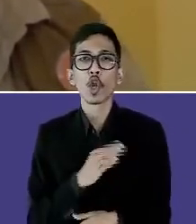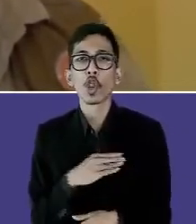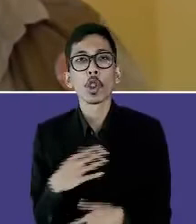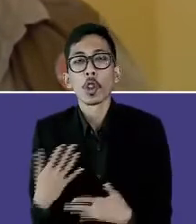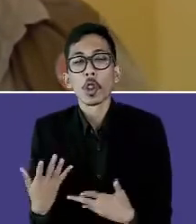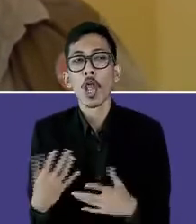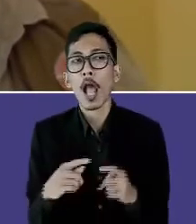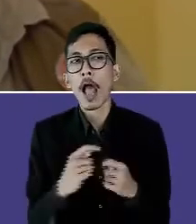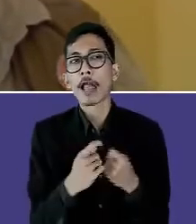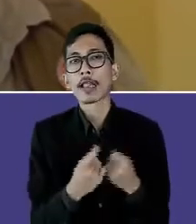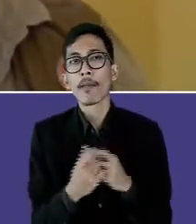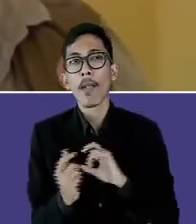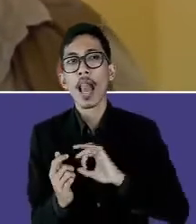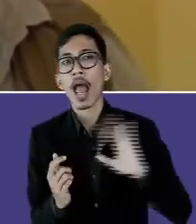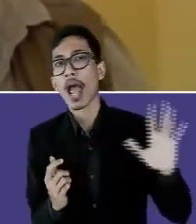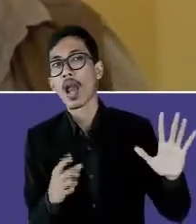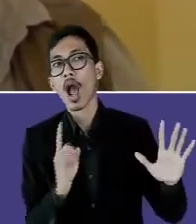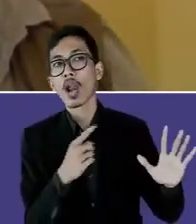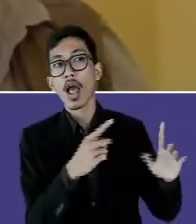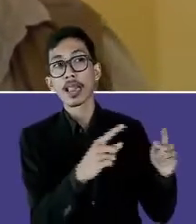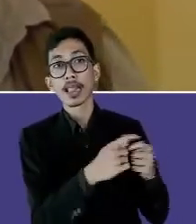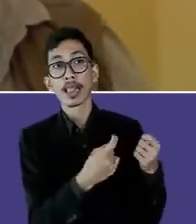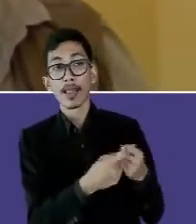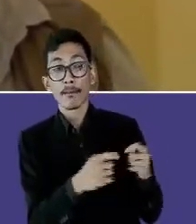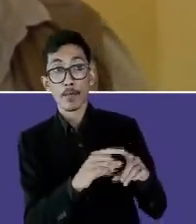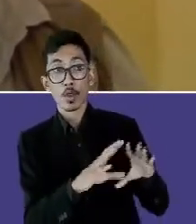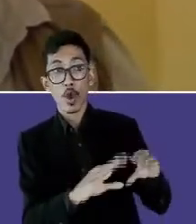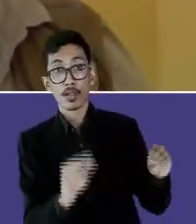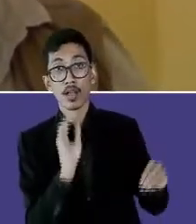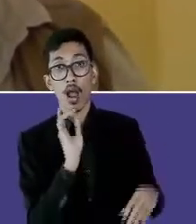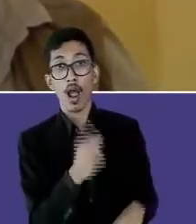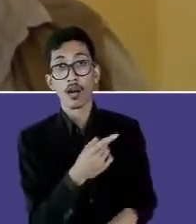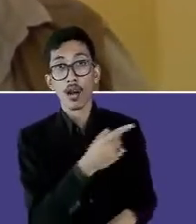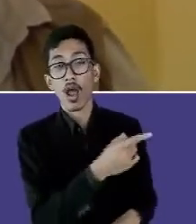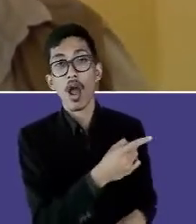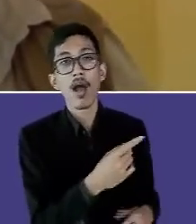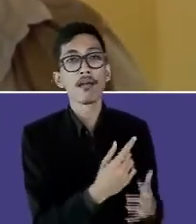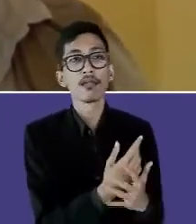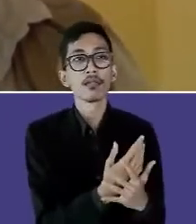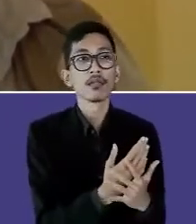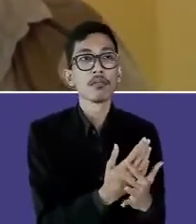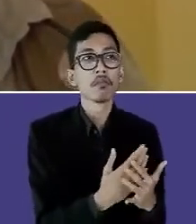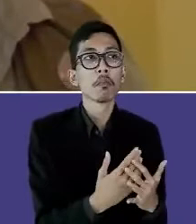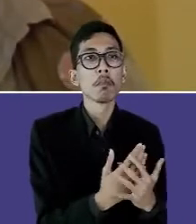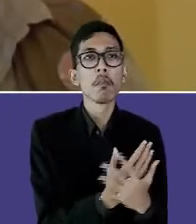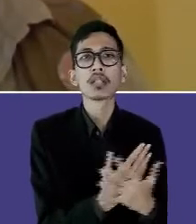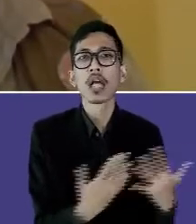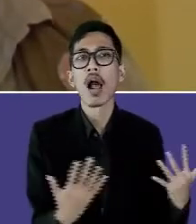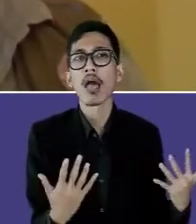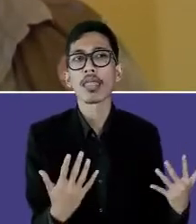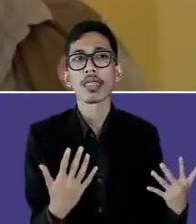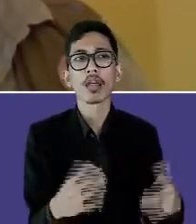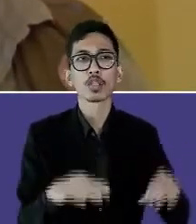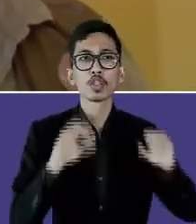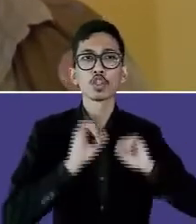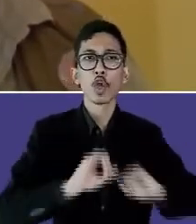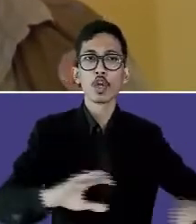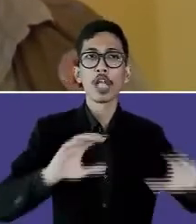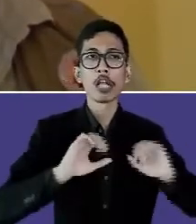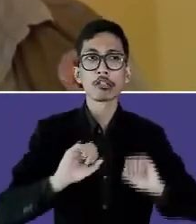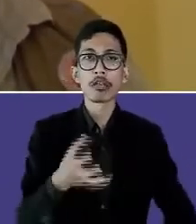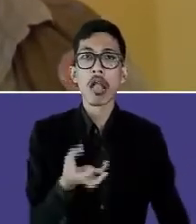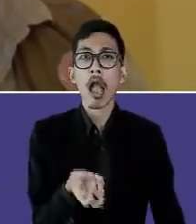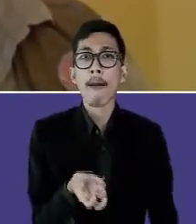bersama dengan tim yang ada petugas di sana, apakah masyarakat ini mudah Pak untuk